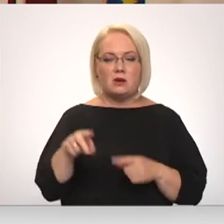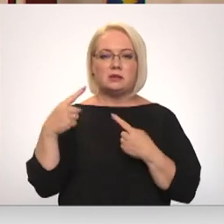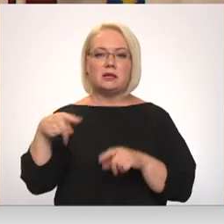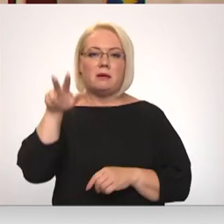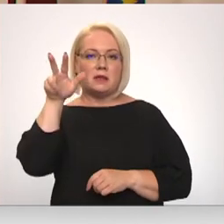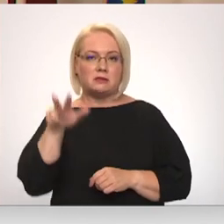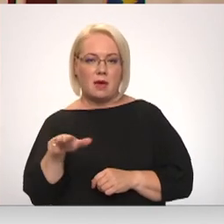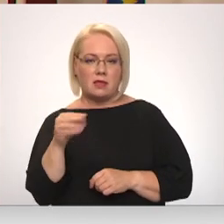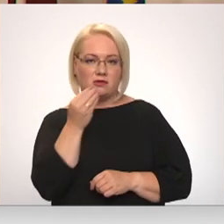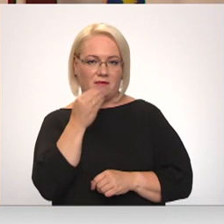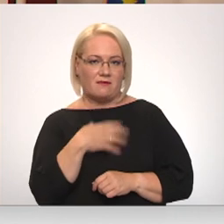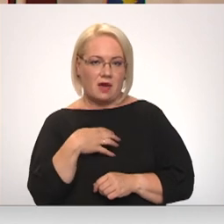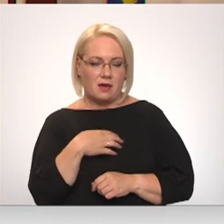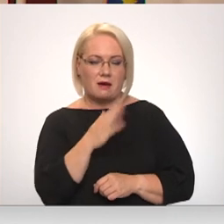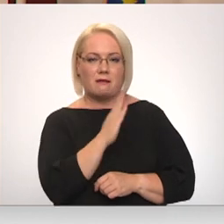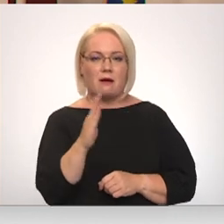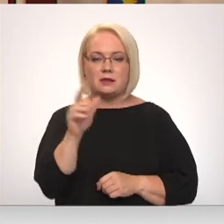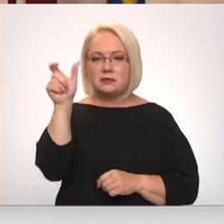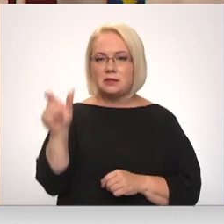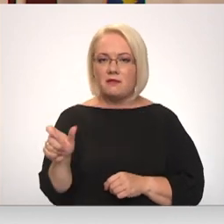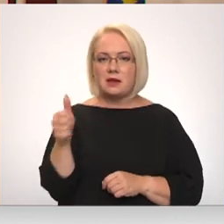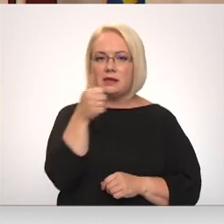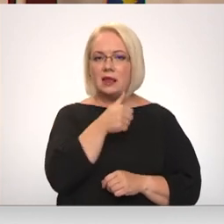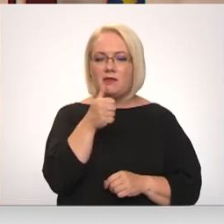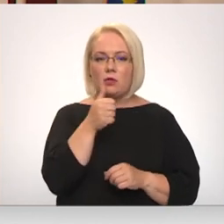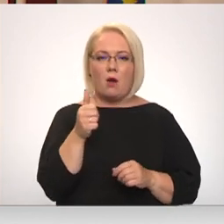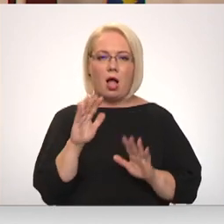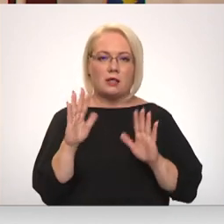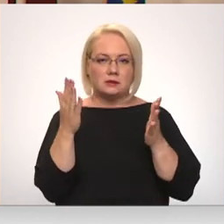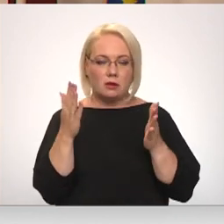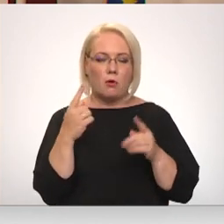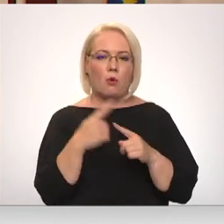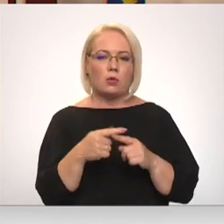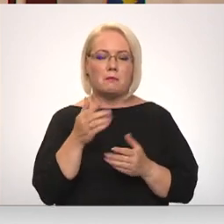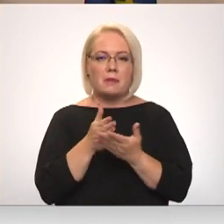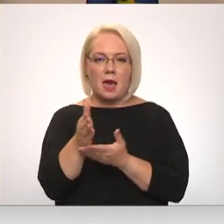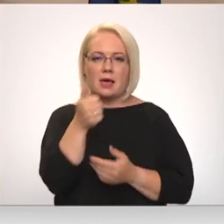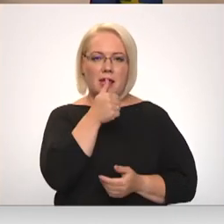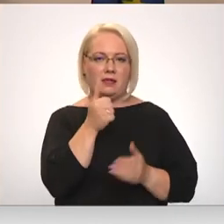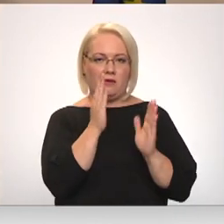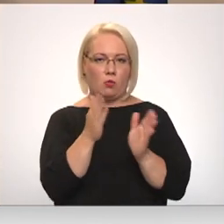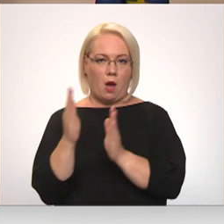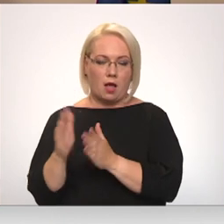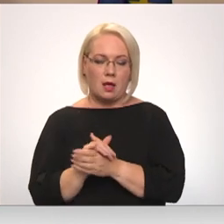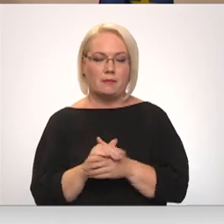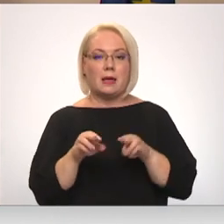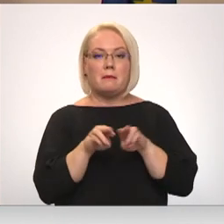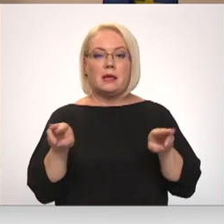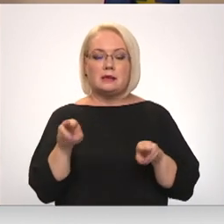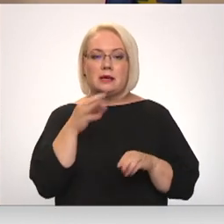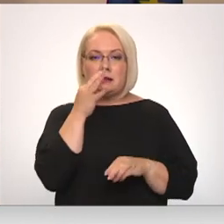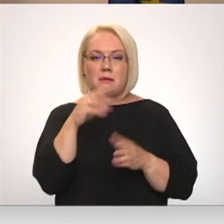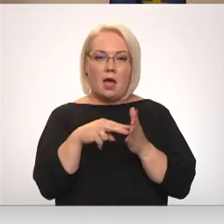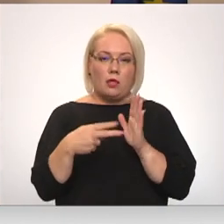nu, katrs pacients ir individuāls un pieeja viņam arī ir individuāla. Ministrija plāno, ka šādu atbalstu